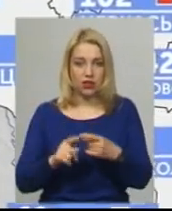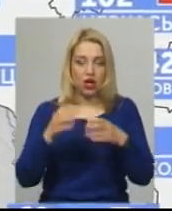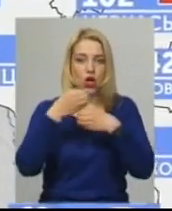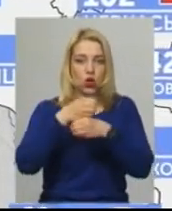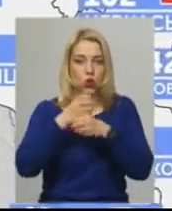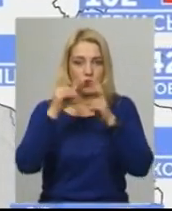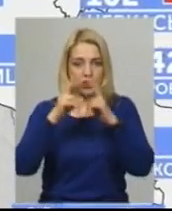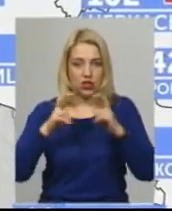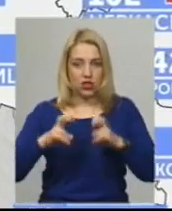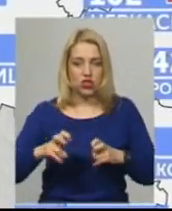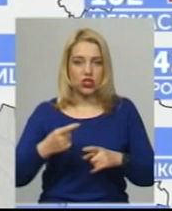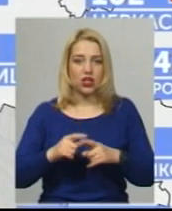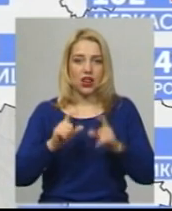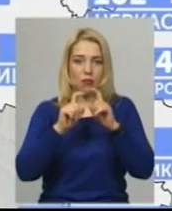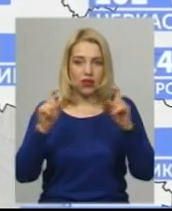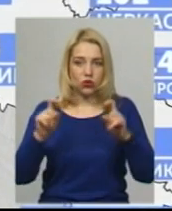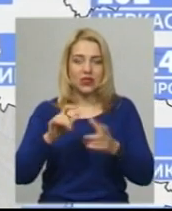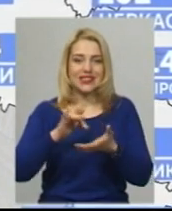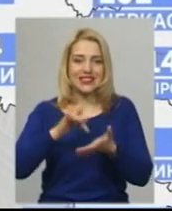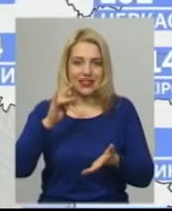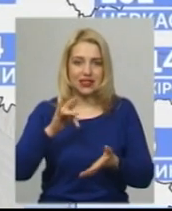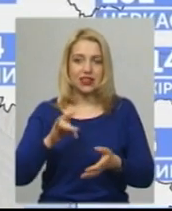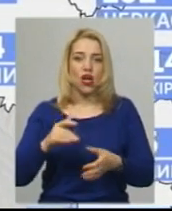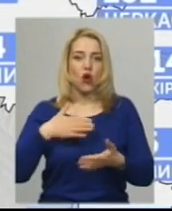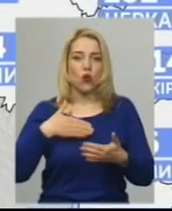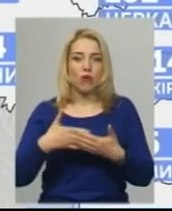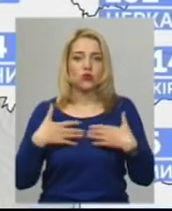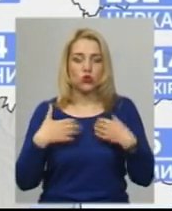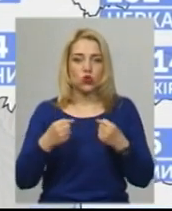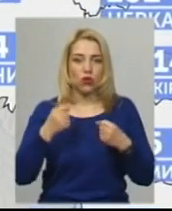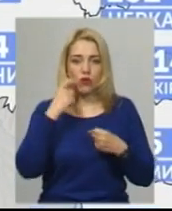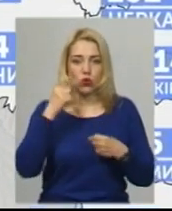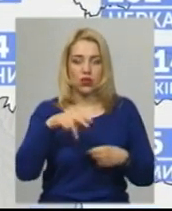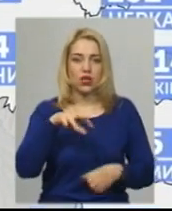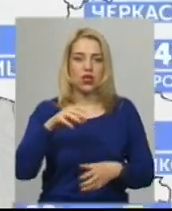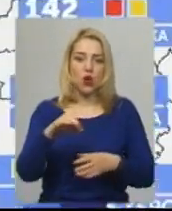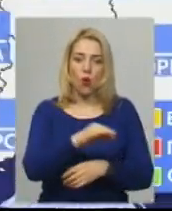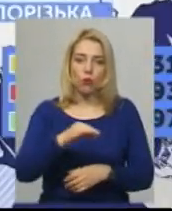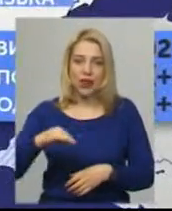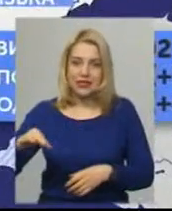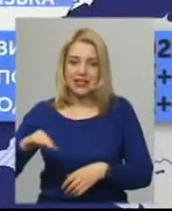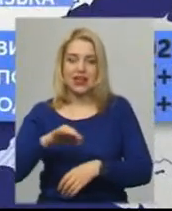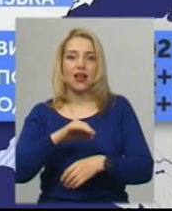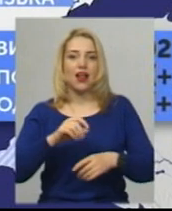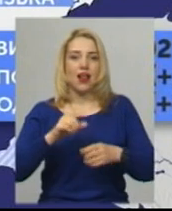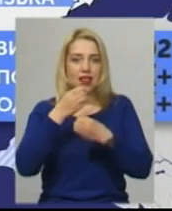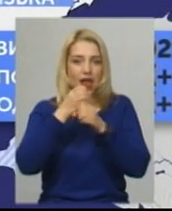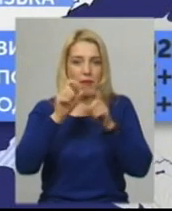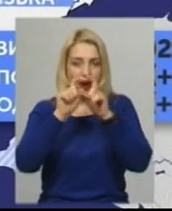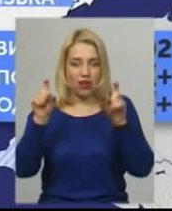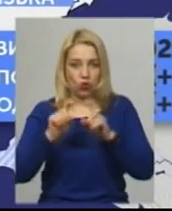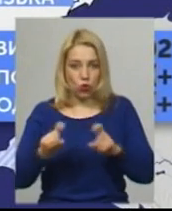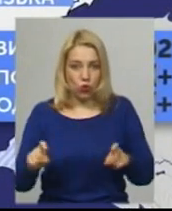вірусологічною референс-лабораторією Центру громадського здоров'я України, а також обласними лабораторіями. Нагадаємо, позитивний